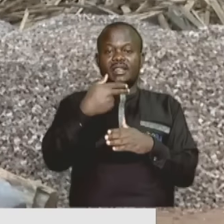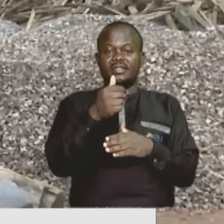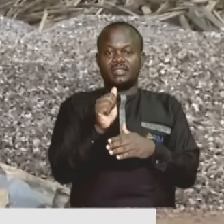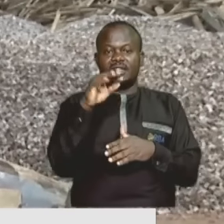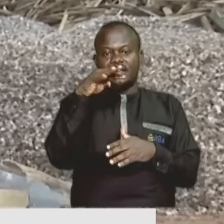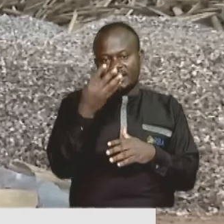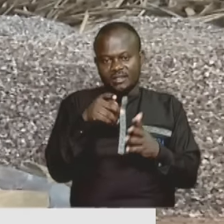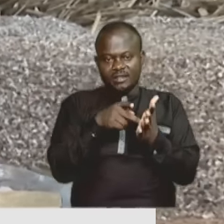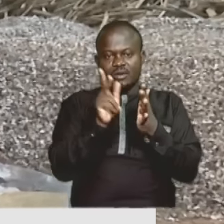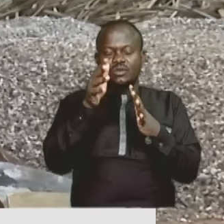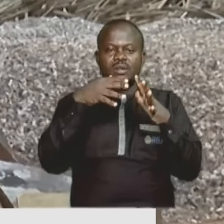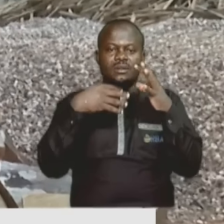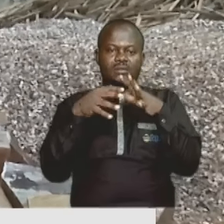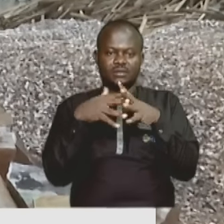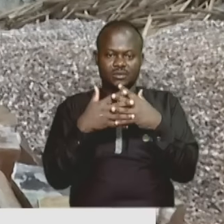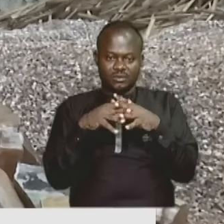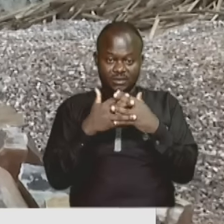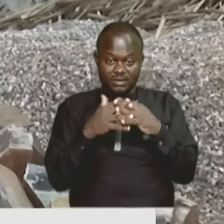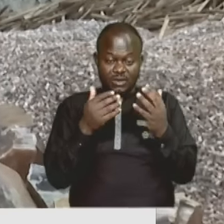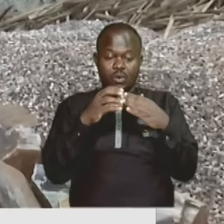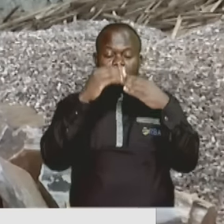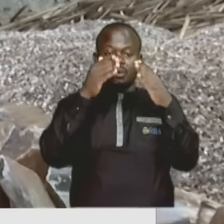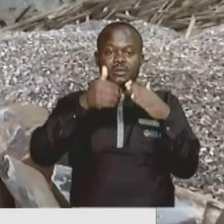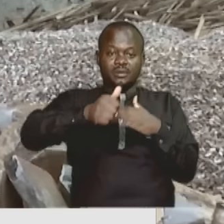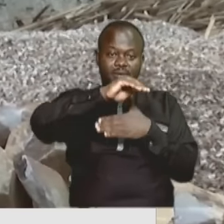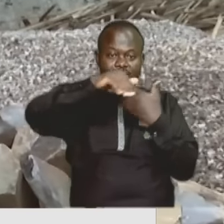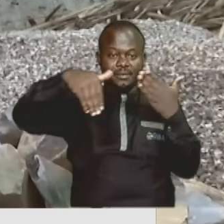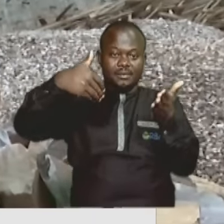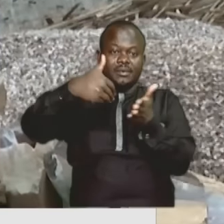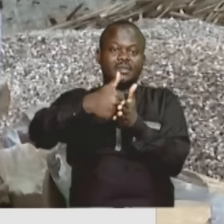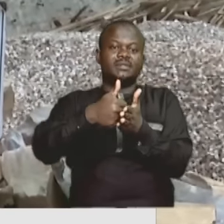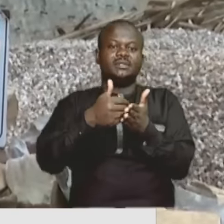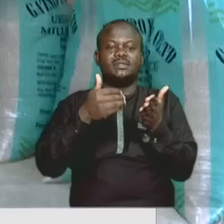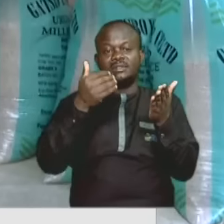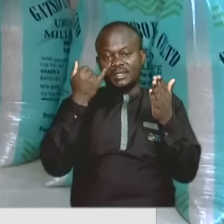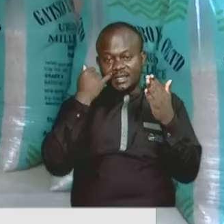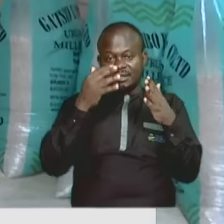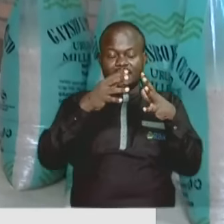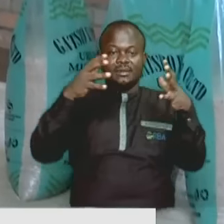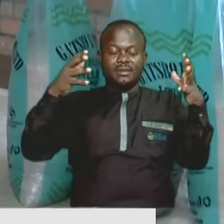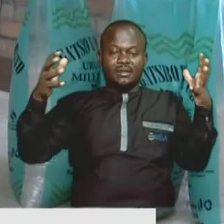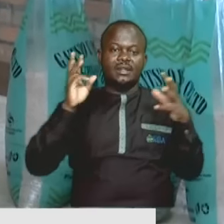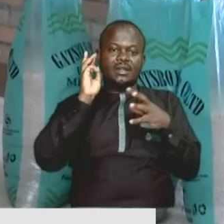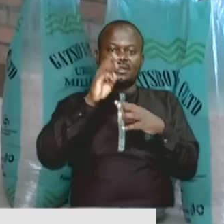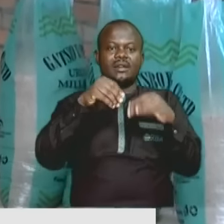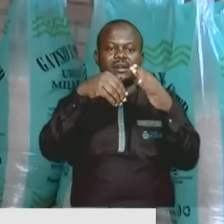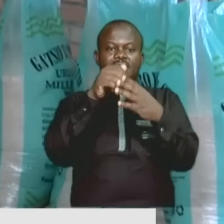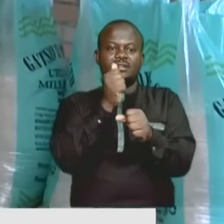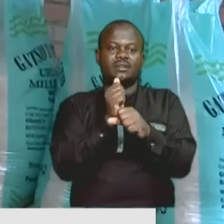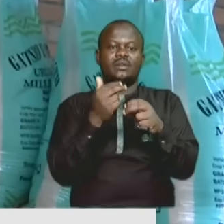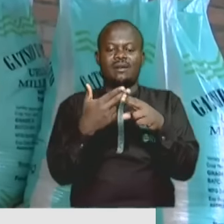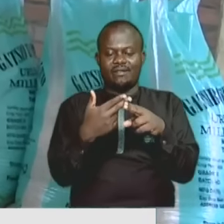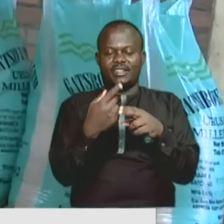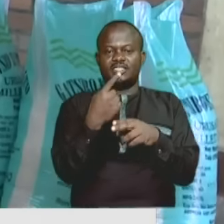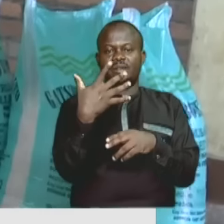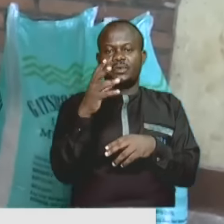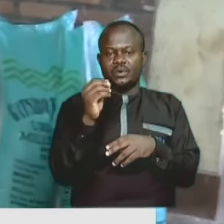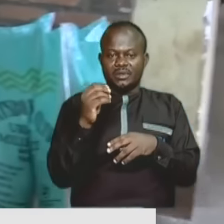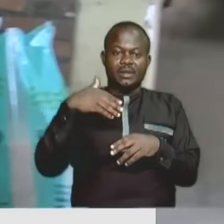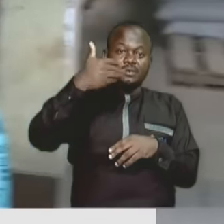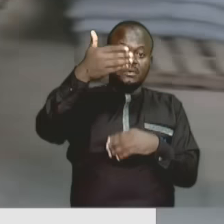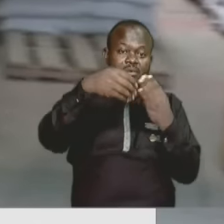n'uru ruganda ubuyobozi bwarwo kandi buvuga ko imirimo yo kurwagura nirangira ruzatanga akazi ku bakozi hafi 150 bahoraho mu